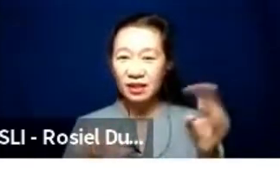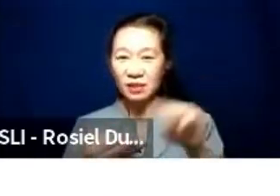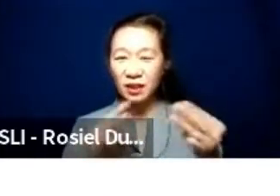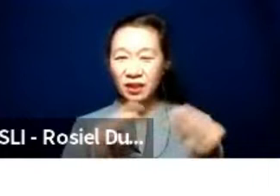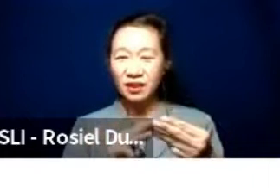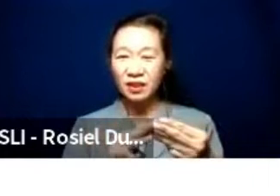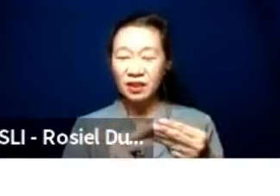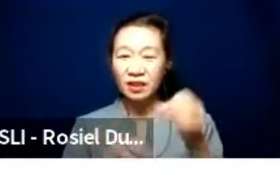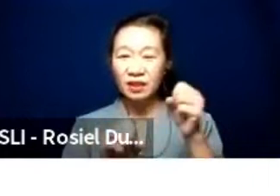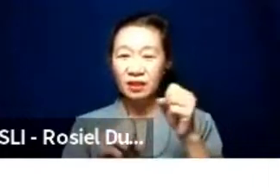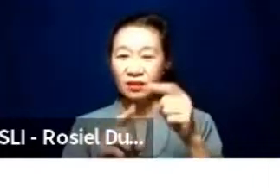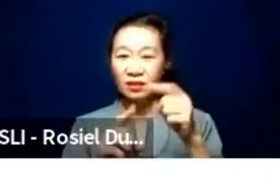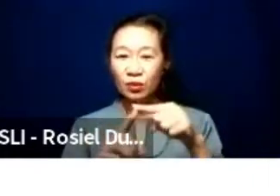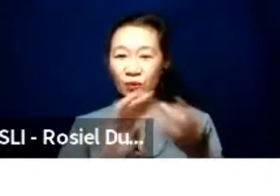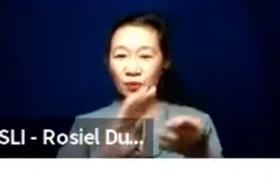para